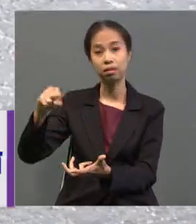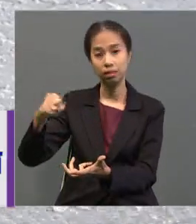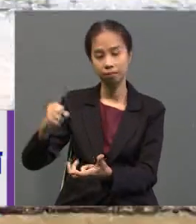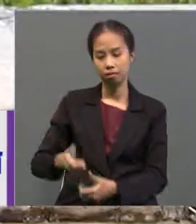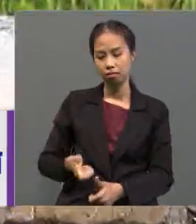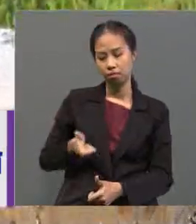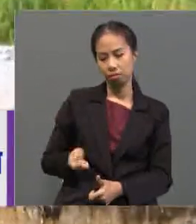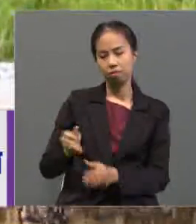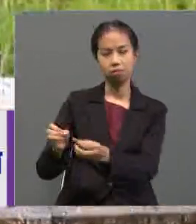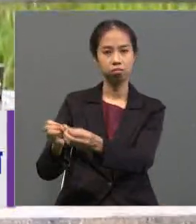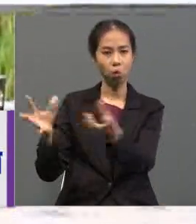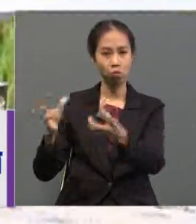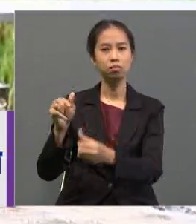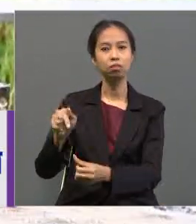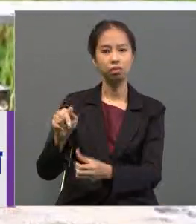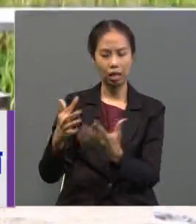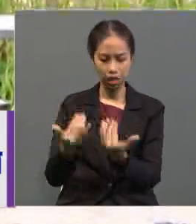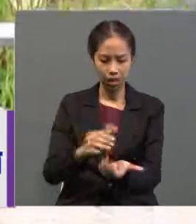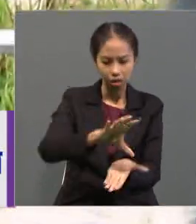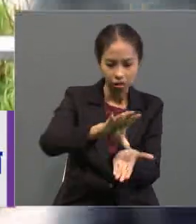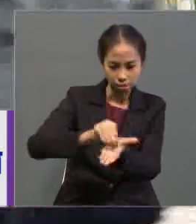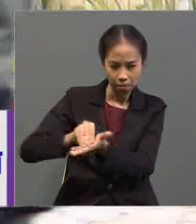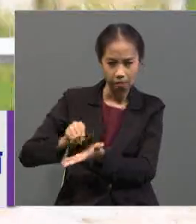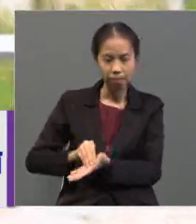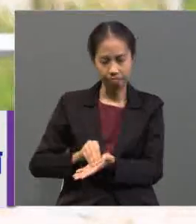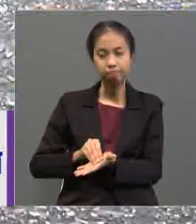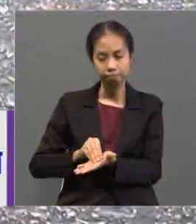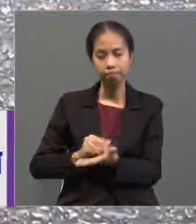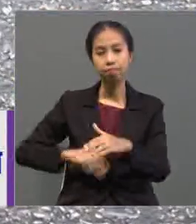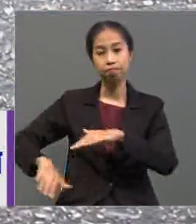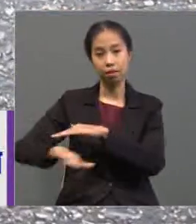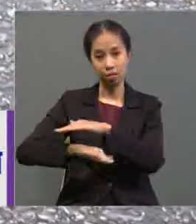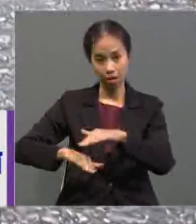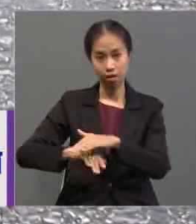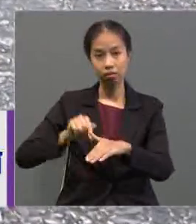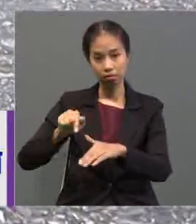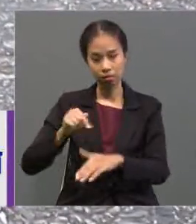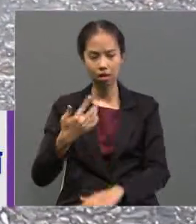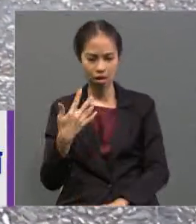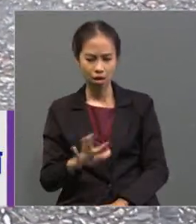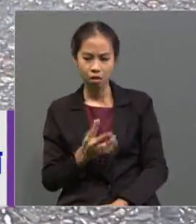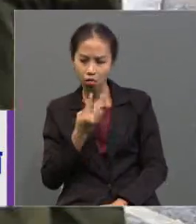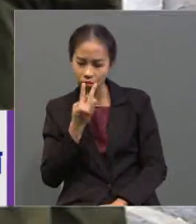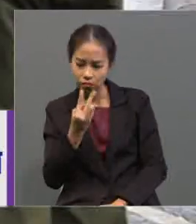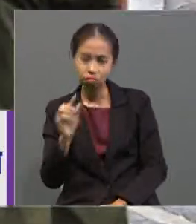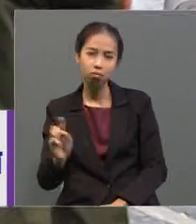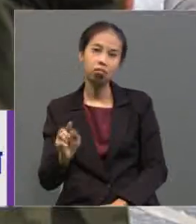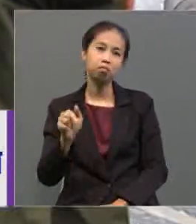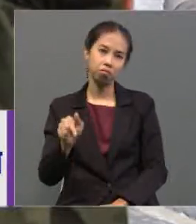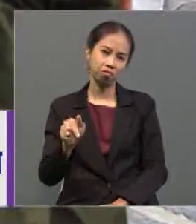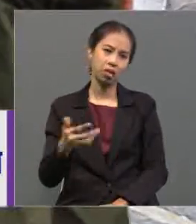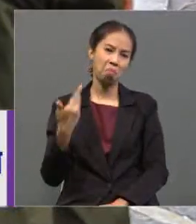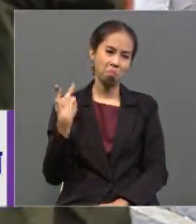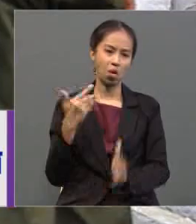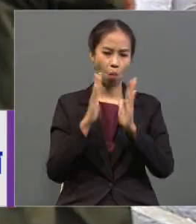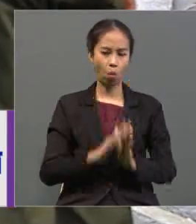รีโมทคอนโทรลกระจัดกระจายอยู่จึงได้เก็บรวบรวมไว้เป็นหลักฐานขณะที่จากการตรวจสอบก็ทราบนะครับว่าคนร้ายมี